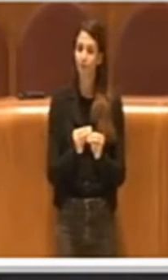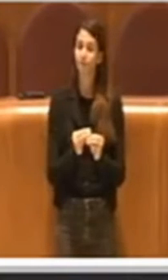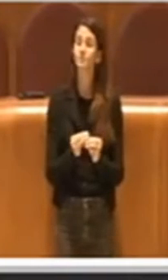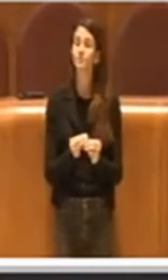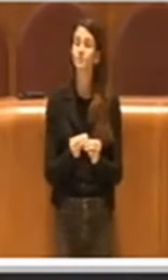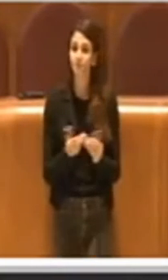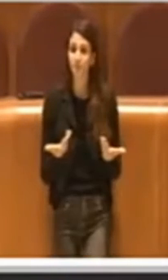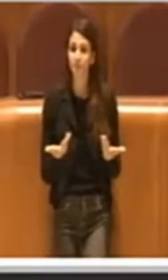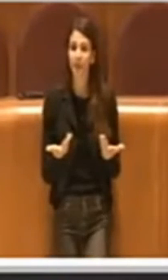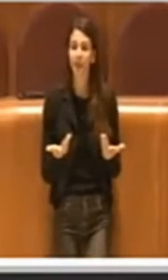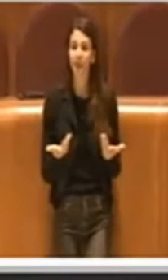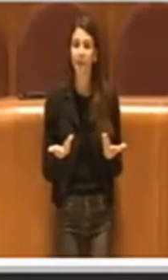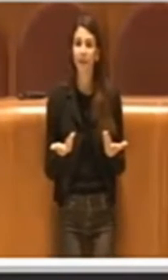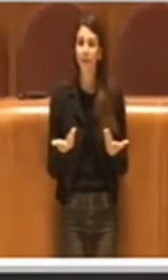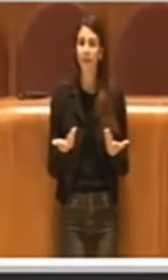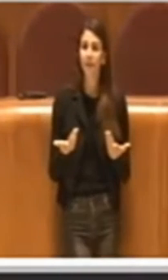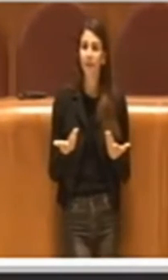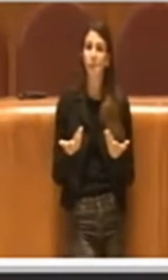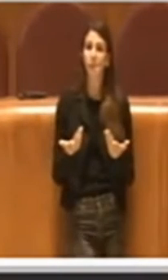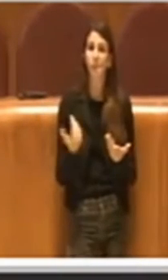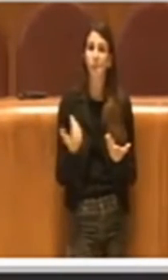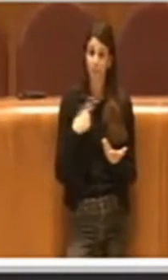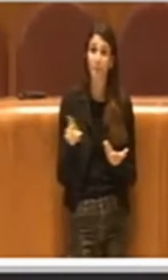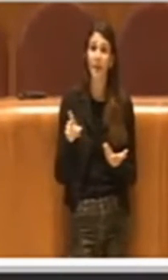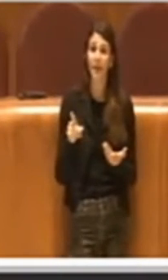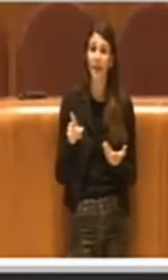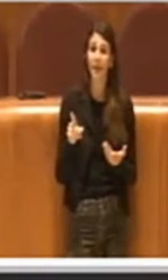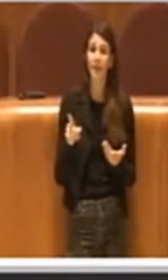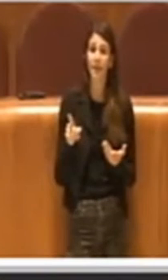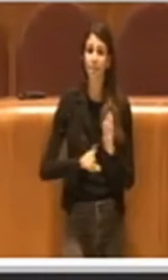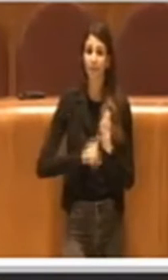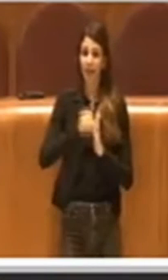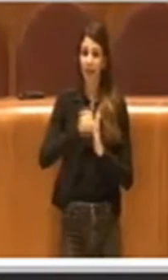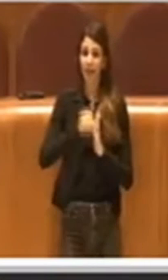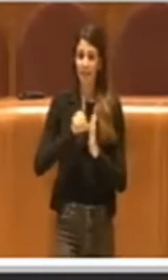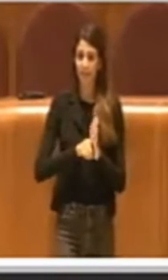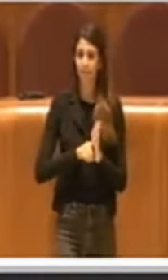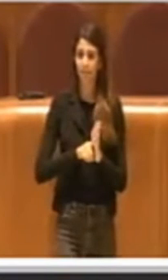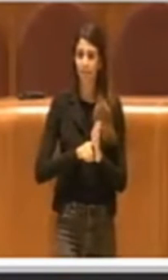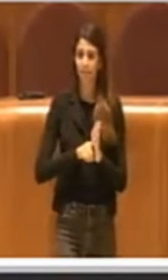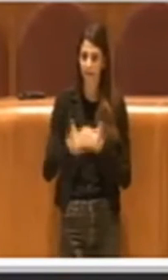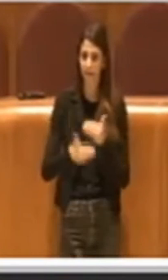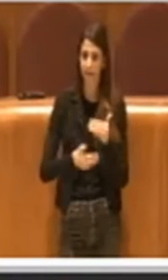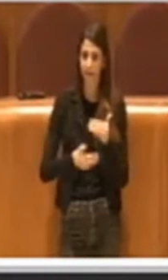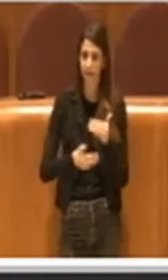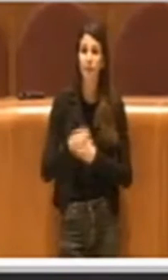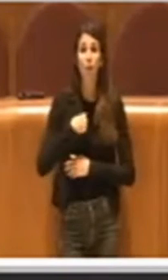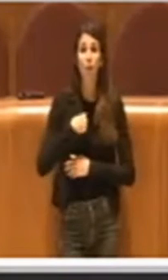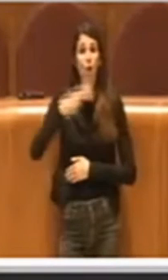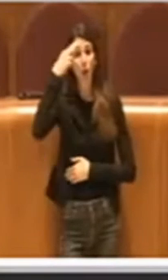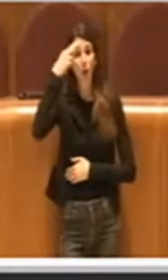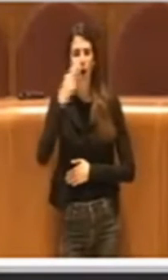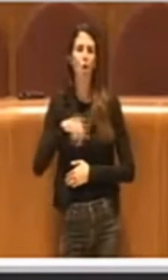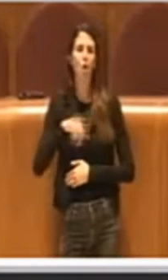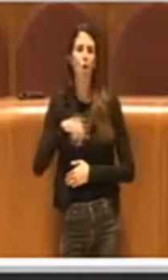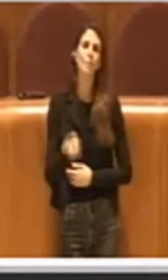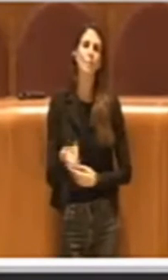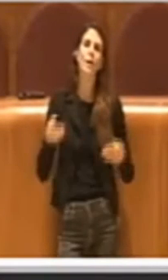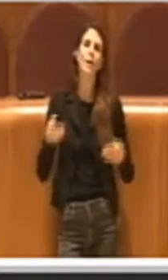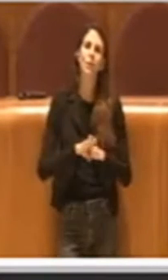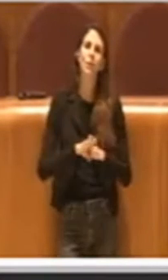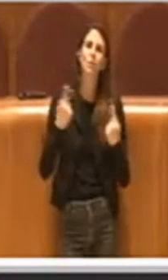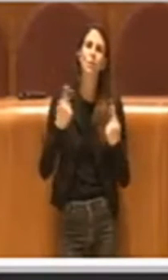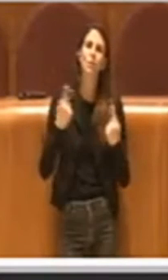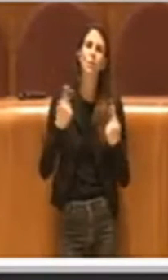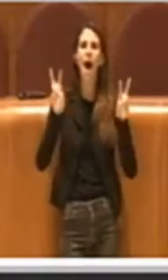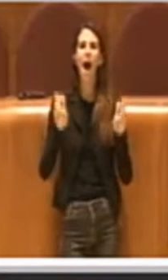attuare completamente queste delibere. Ricordo e chiudo che comunque questo è un tema che riguarda